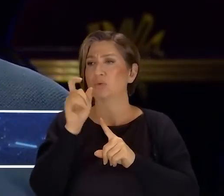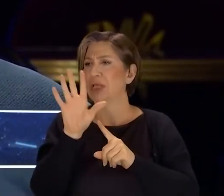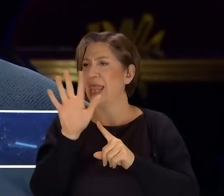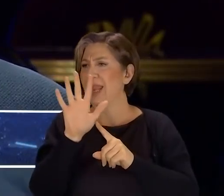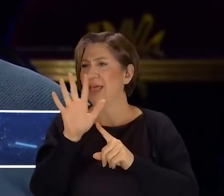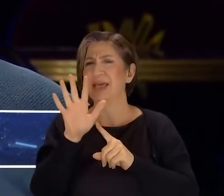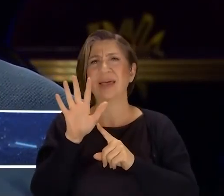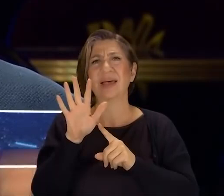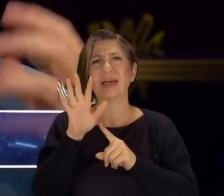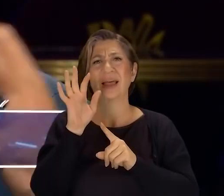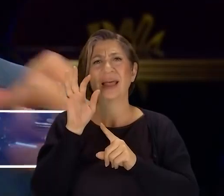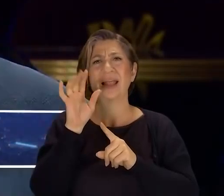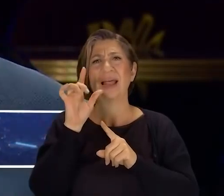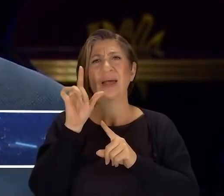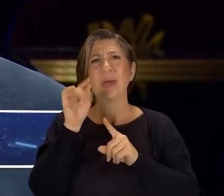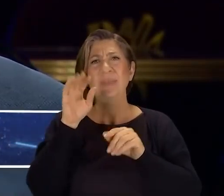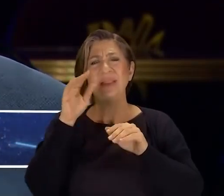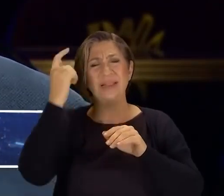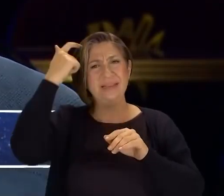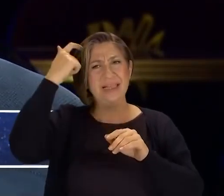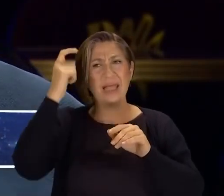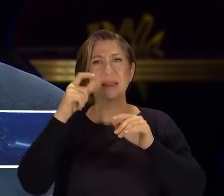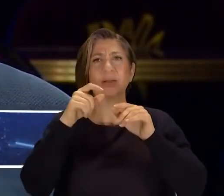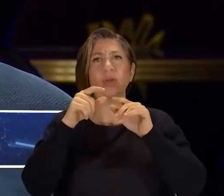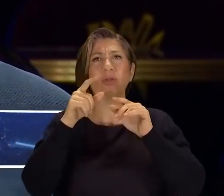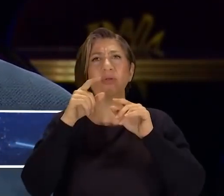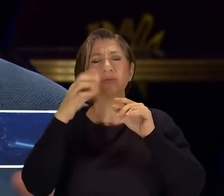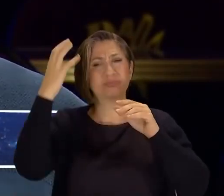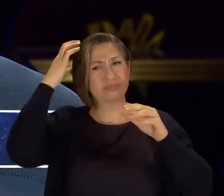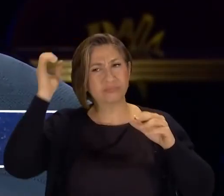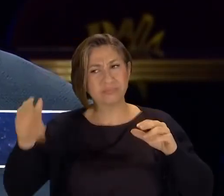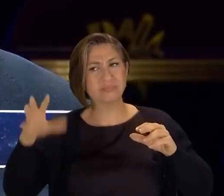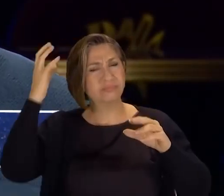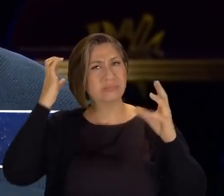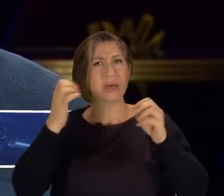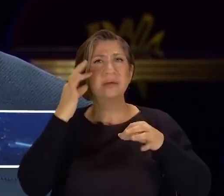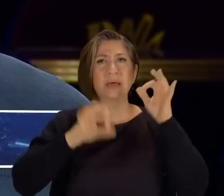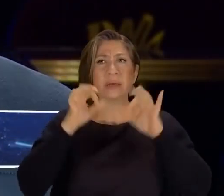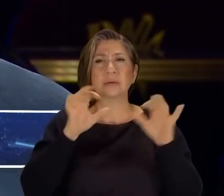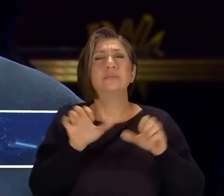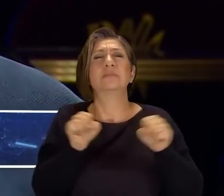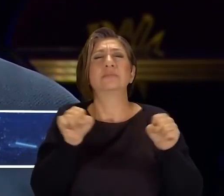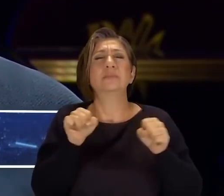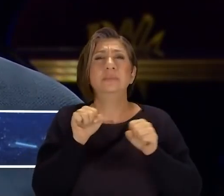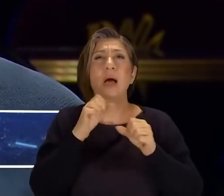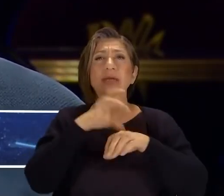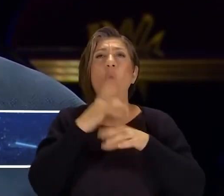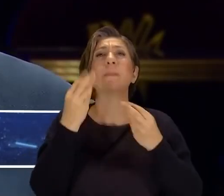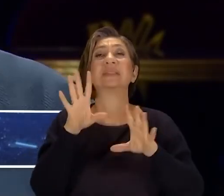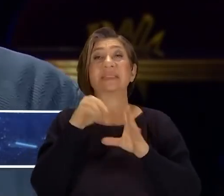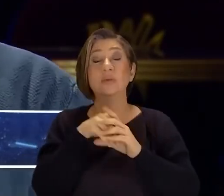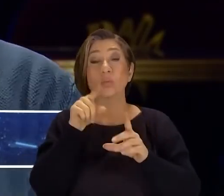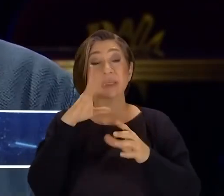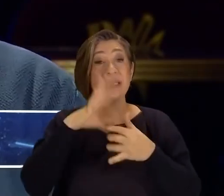1950'lerde falan epilepsi tedavisi amacıyla Tempra logları falan çıkarılmış insanlar var ameliyatta çıkarıyorlar hepimiz olmasın diye bu